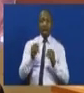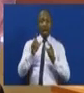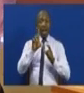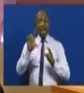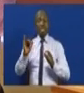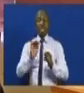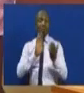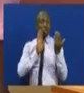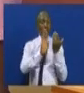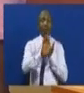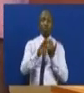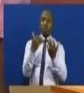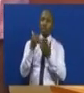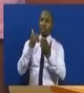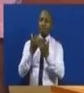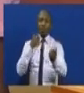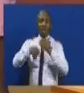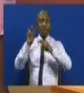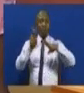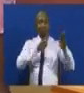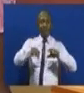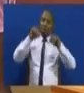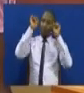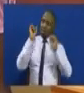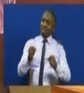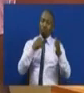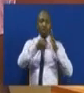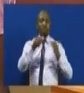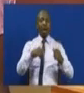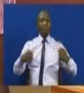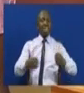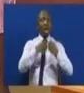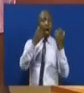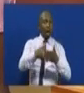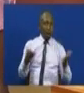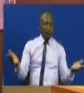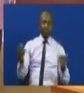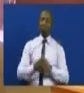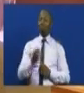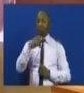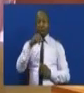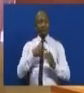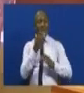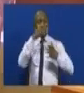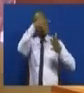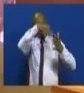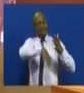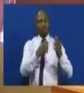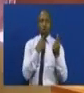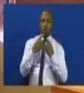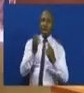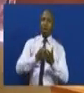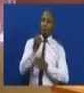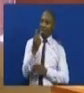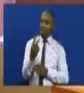kwa sababu katika kandarasi yao ilikuwa ni ya kulipana, hakuna cha mambo ya majanga. Baadaye tutakuja kuzungumza kwa kina hayo kwenye Jaramba ya pili. Okay, poa.